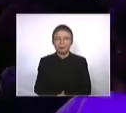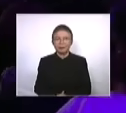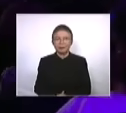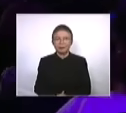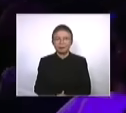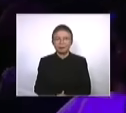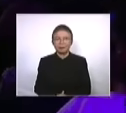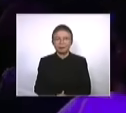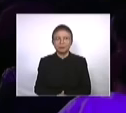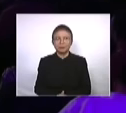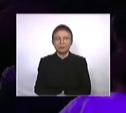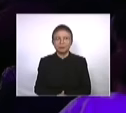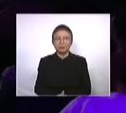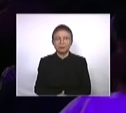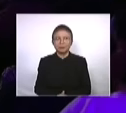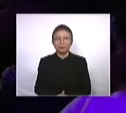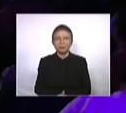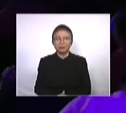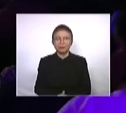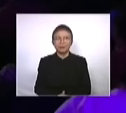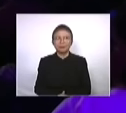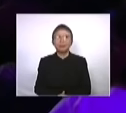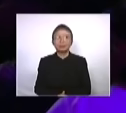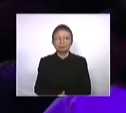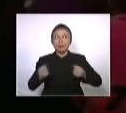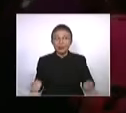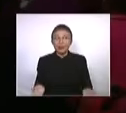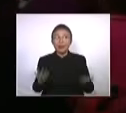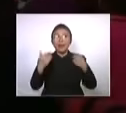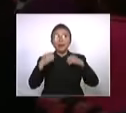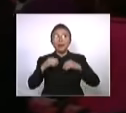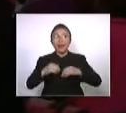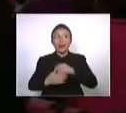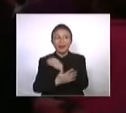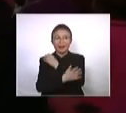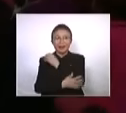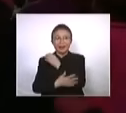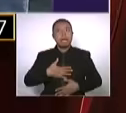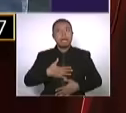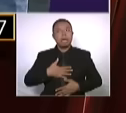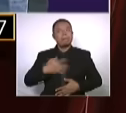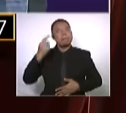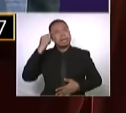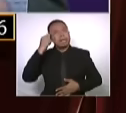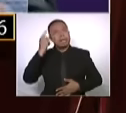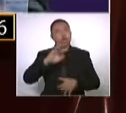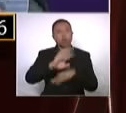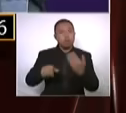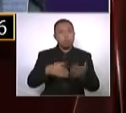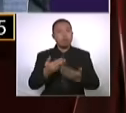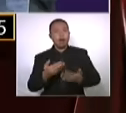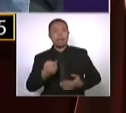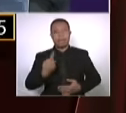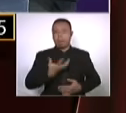manusia itu Kompleks enggak bisa hanya nilai dari satu sekali sesi debat gitu ya Itu itu yang pertama dulu supaya kita enggak keliru nih dalam